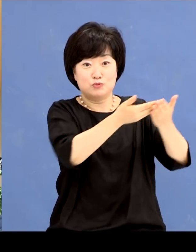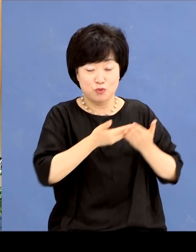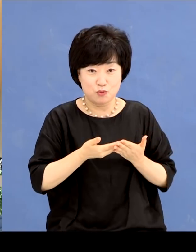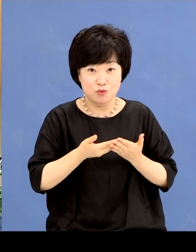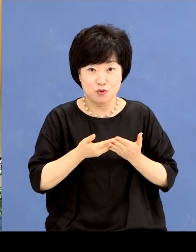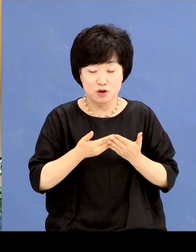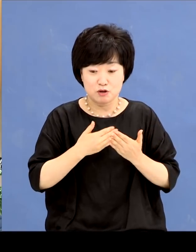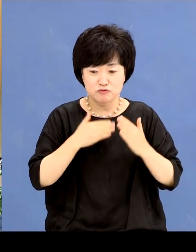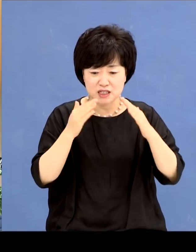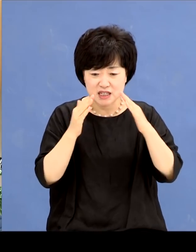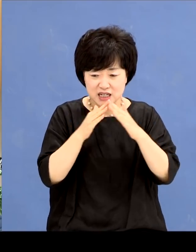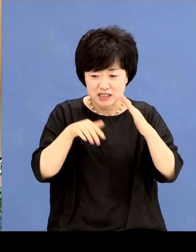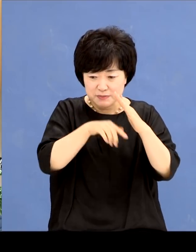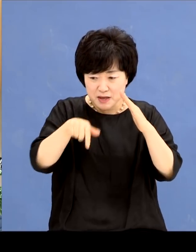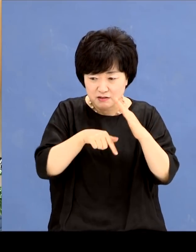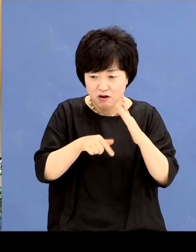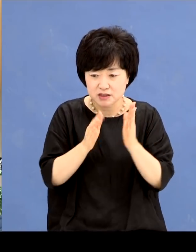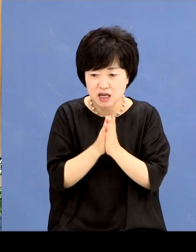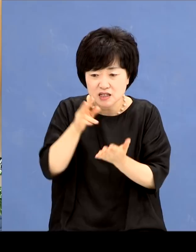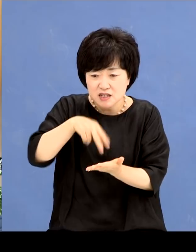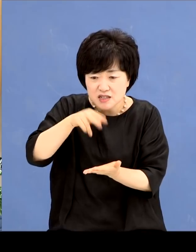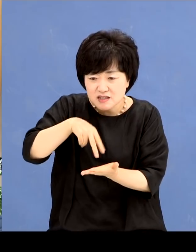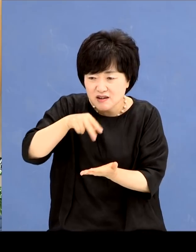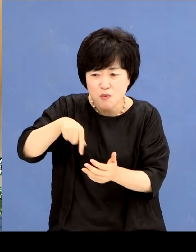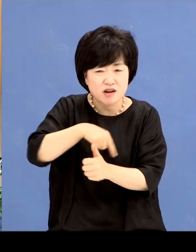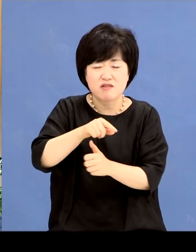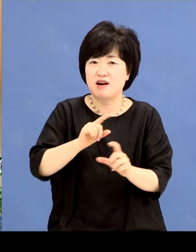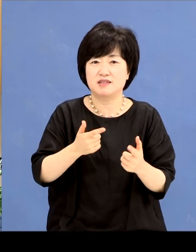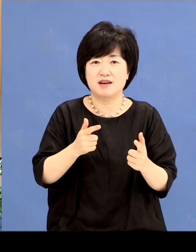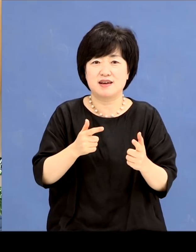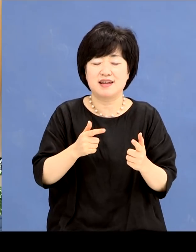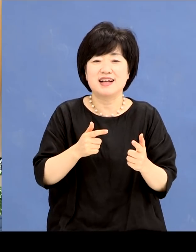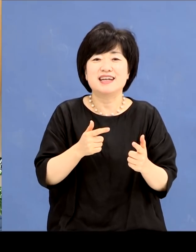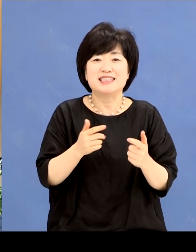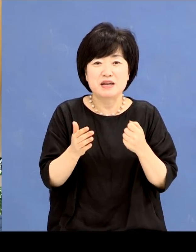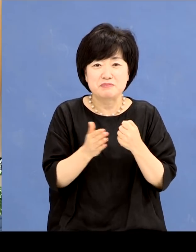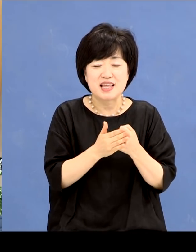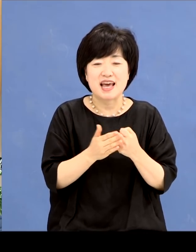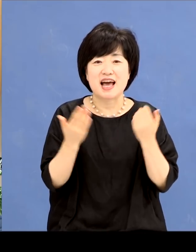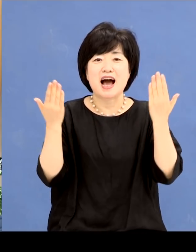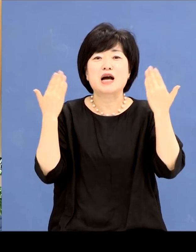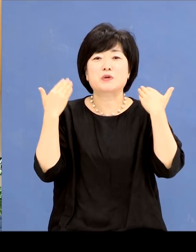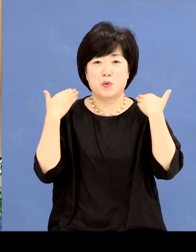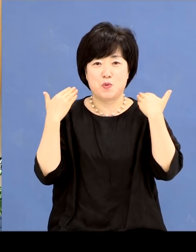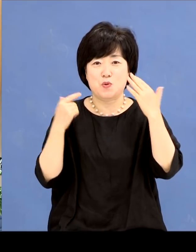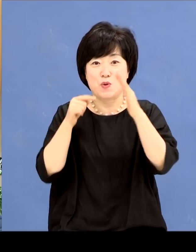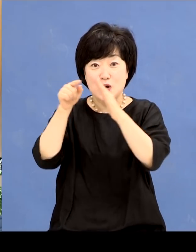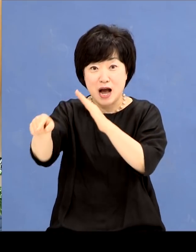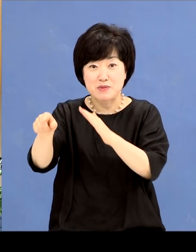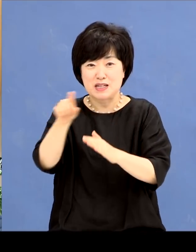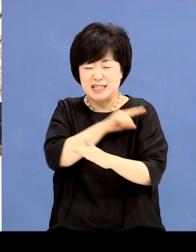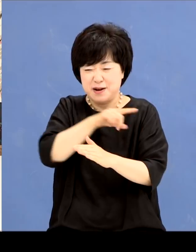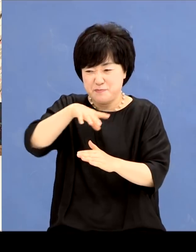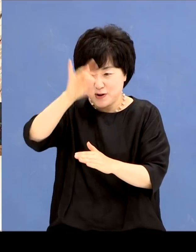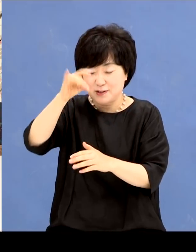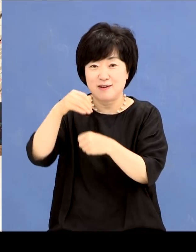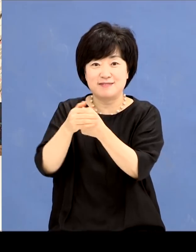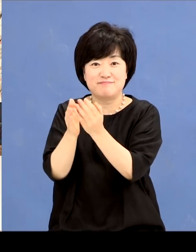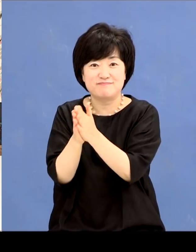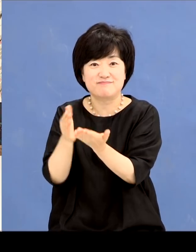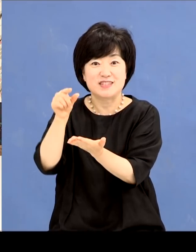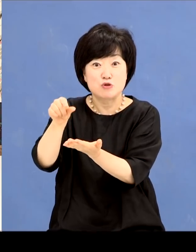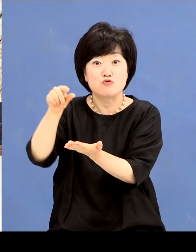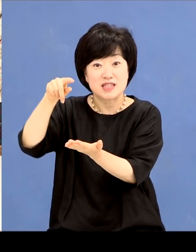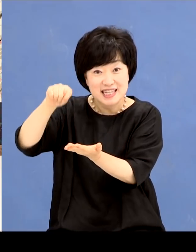저희는 집에서 이렇게 책 읽을 수 있는 환경은 아니었어요. 네네. 그래서 학교에 도착하면 가장 먼저 제가 했던 게 큐티였어요.